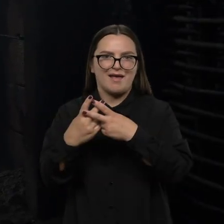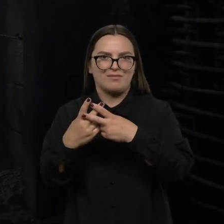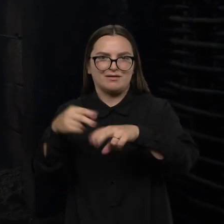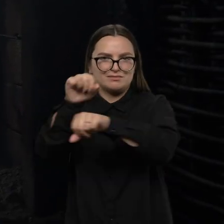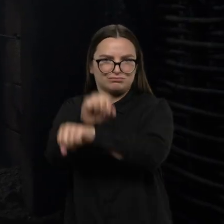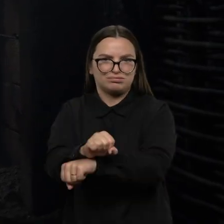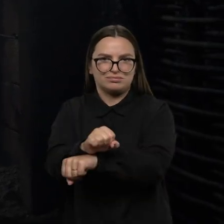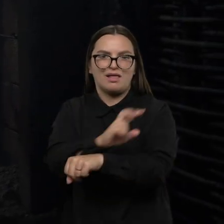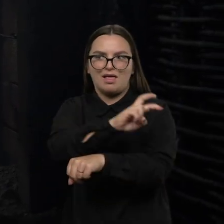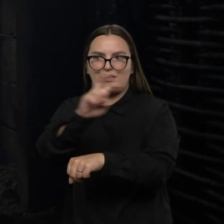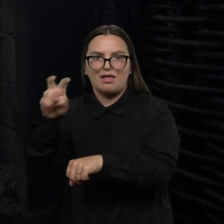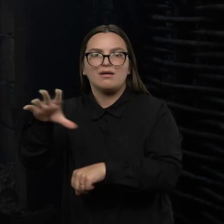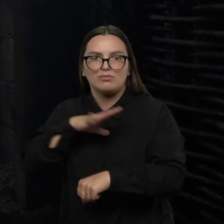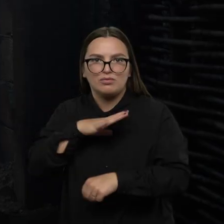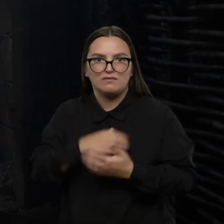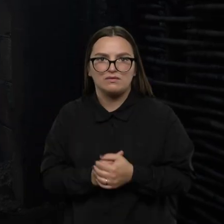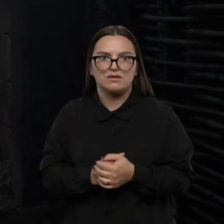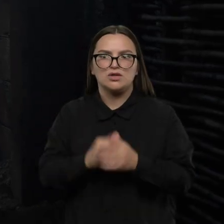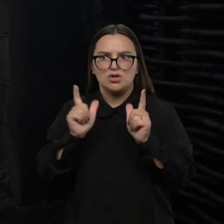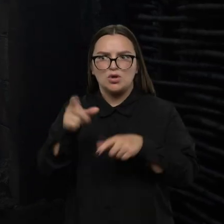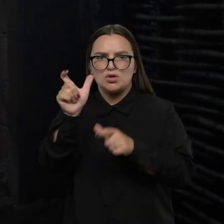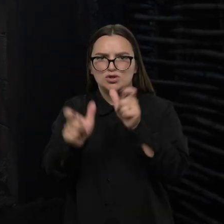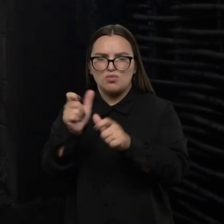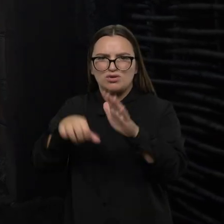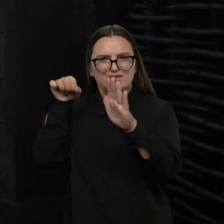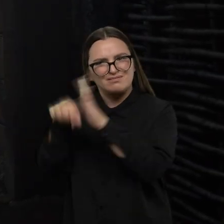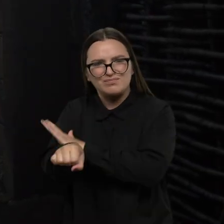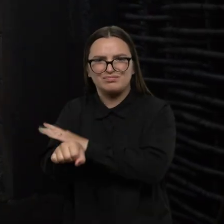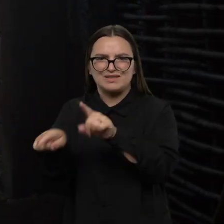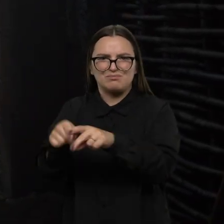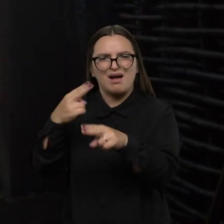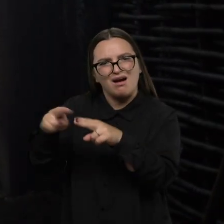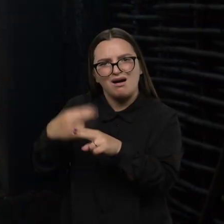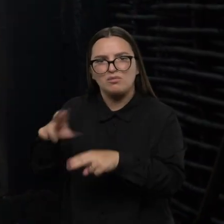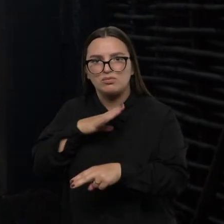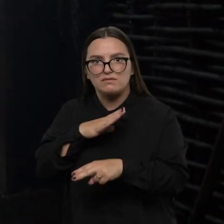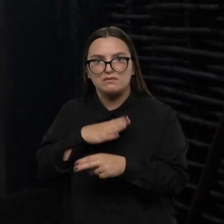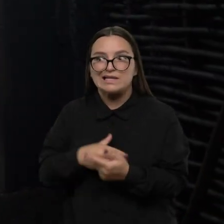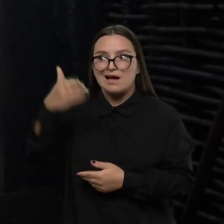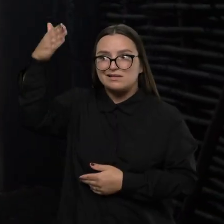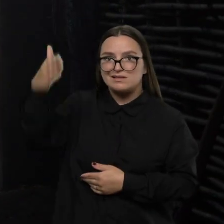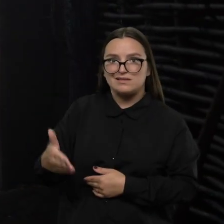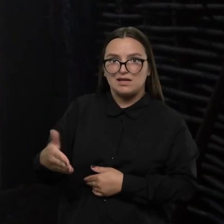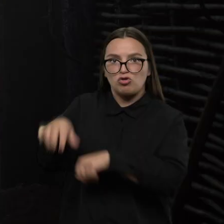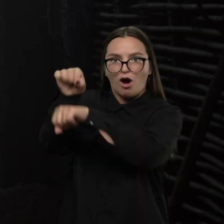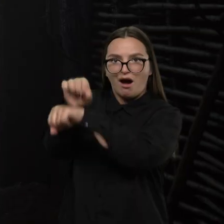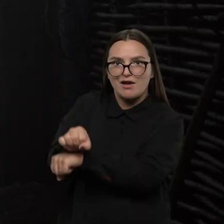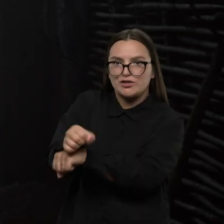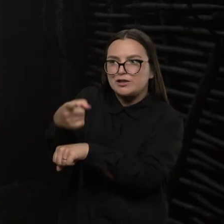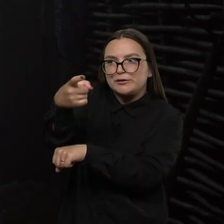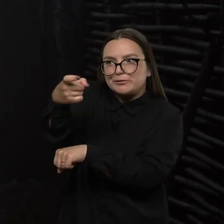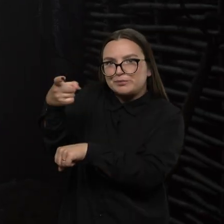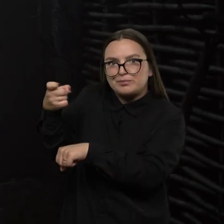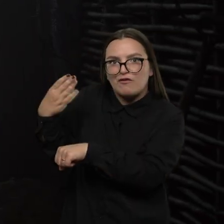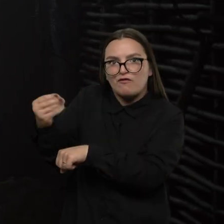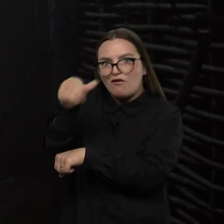areštines iš tų kelių šimtų buvusių, kur kalinti ir kankinti žmonės. Ant sienų iki šių dienų išlikę areštinėse kalėjusių